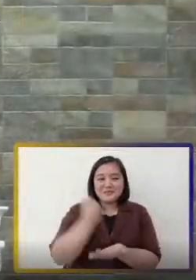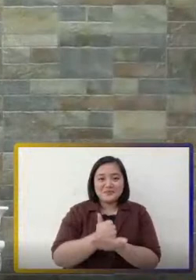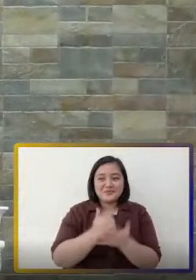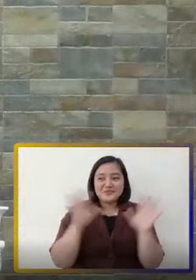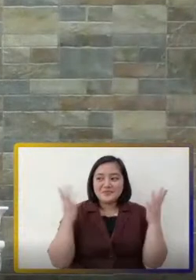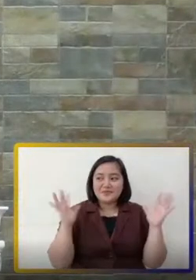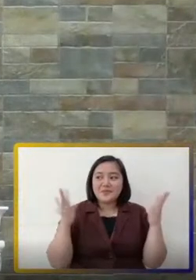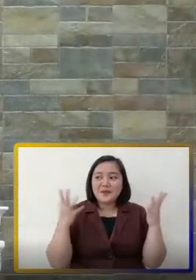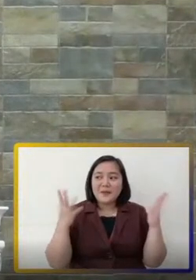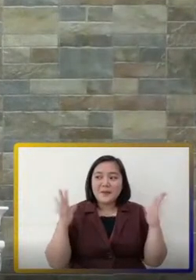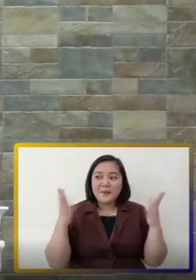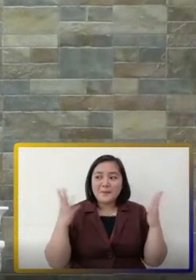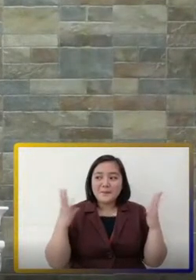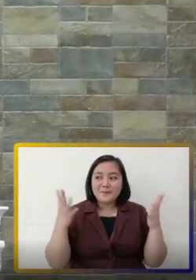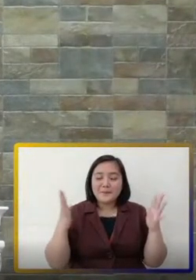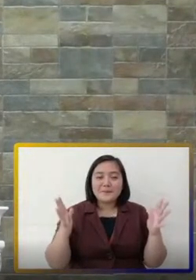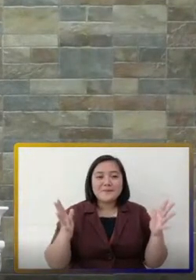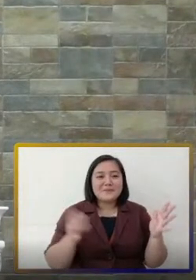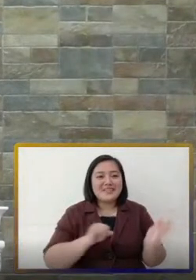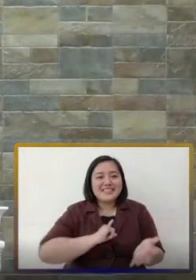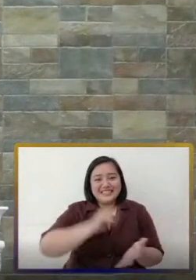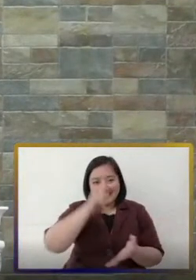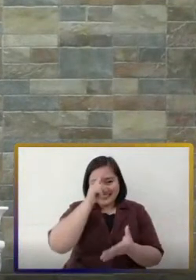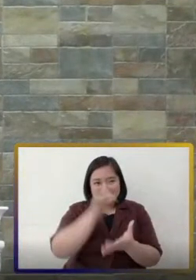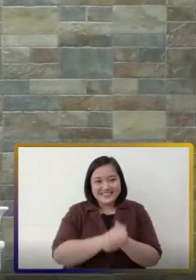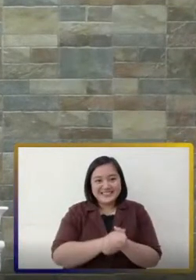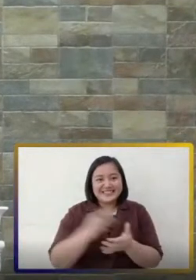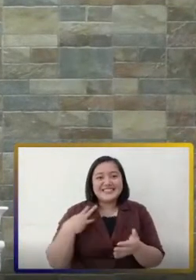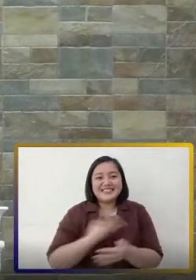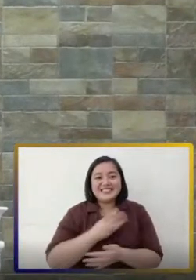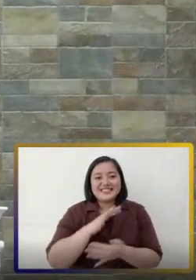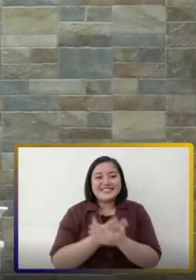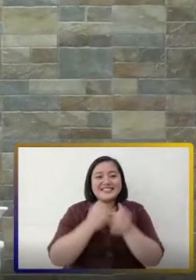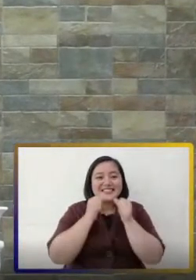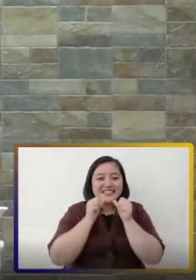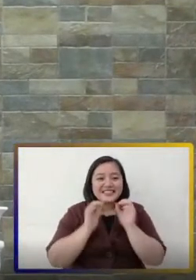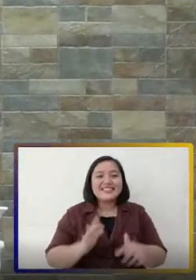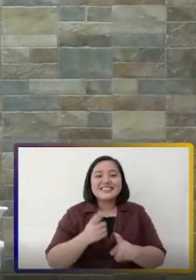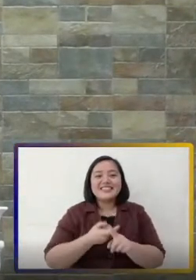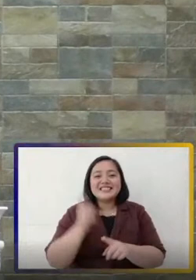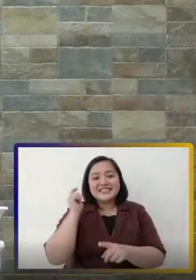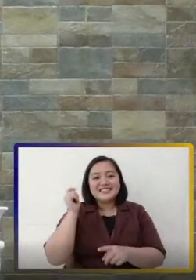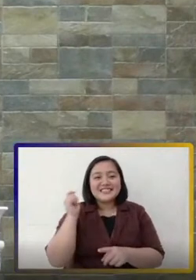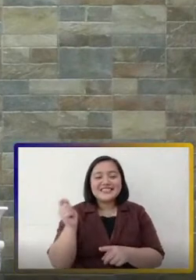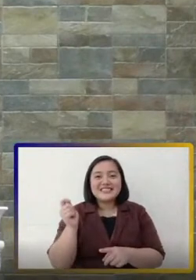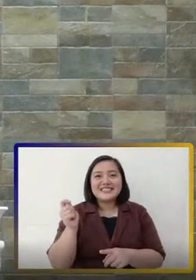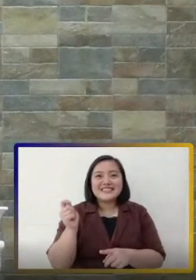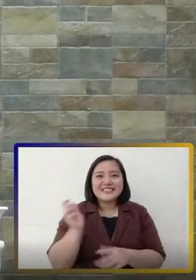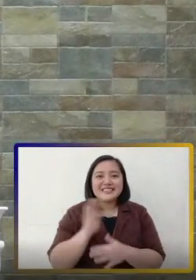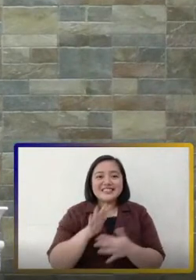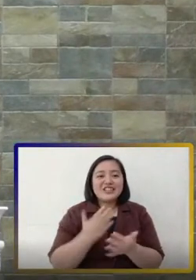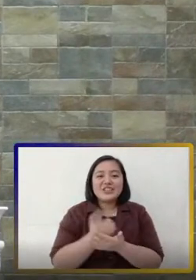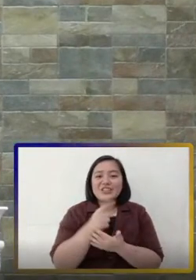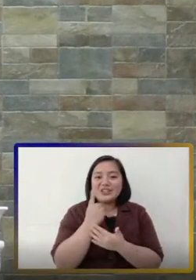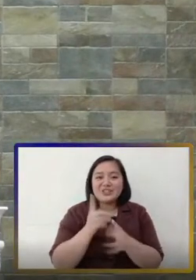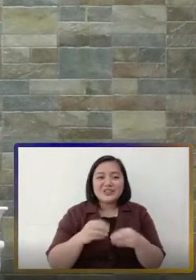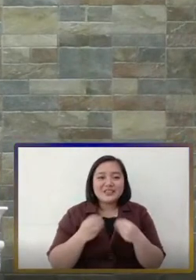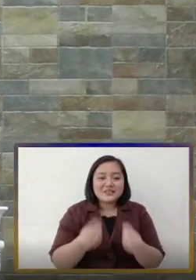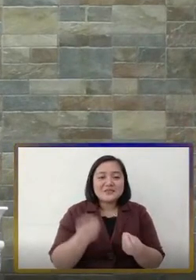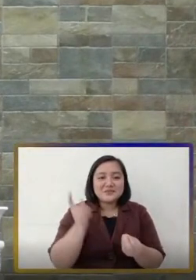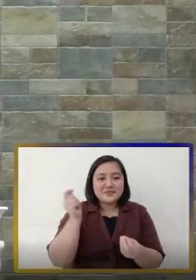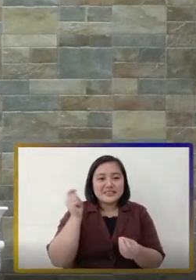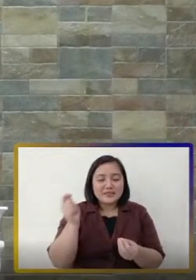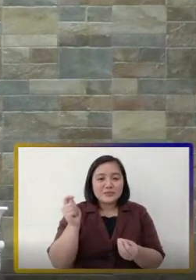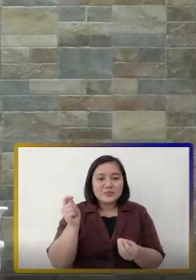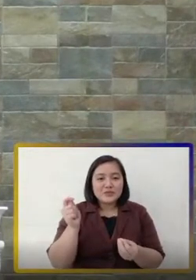amen. Maraming salamat. I believe, mga kapatid, tayo po ay pinagpala, no? Yung mga narinig po natin na bibigay ng testimonies